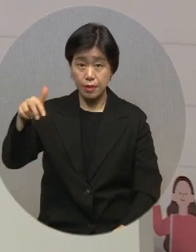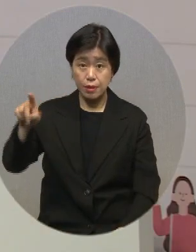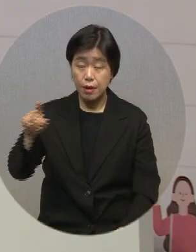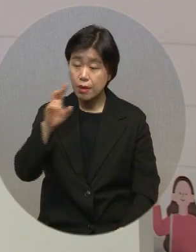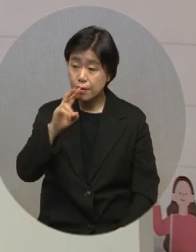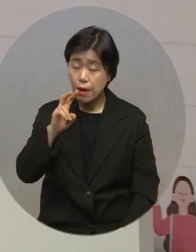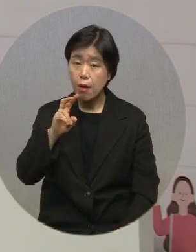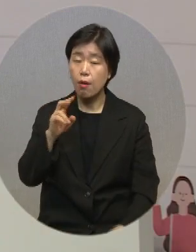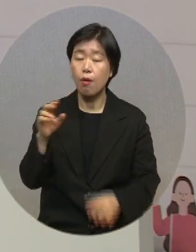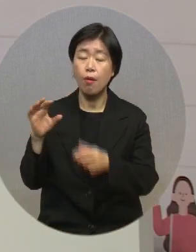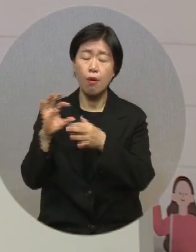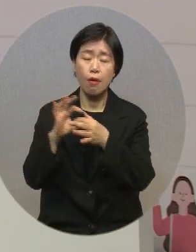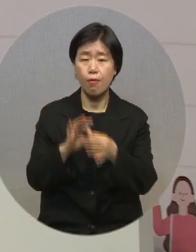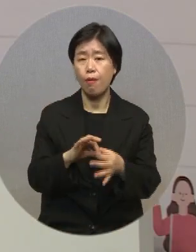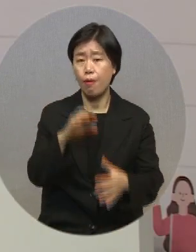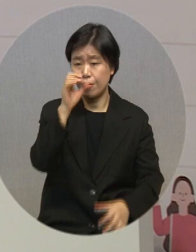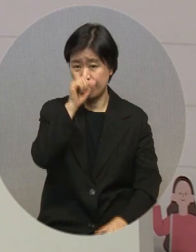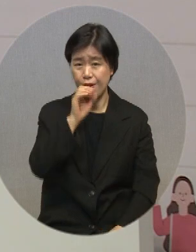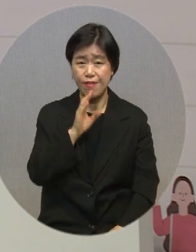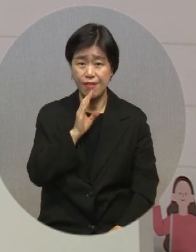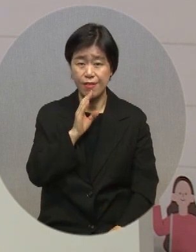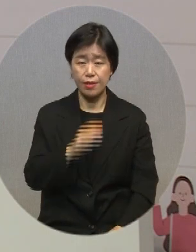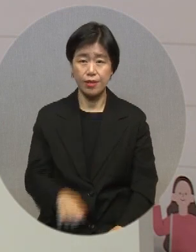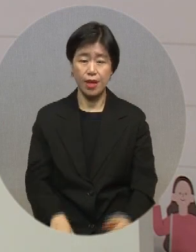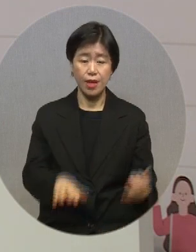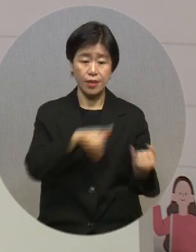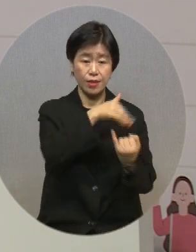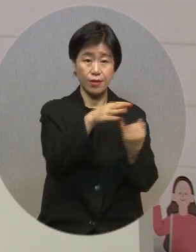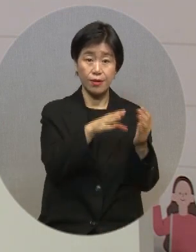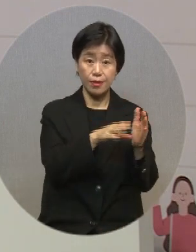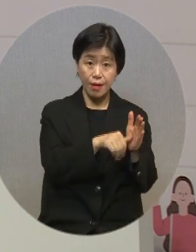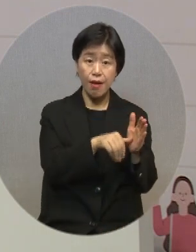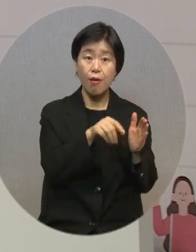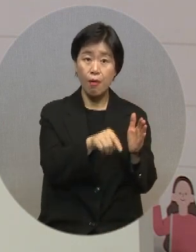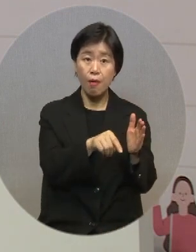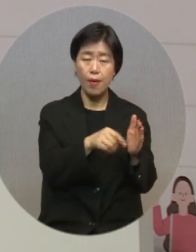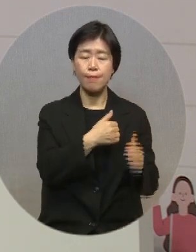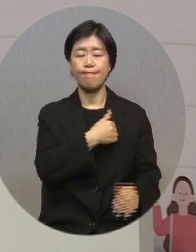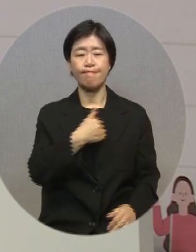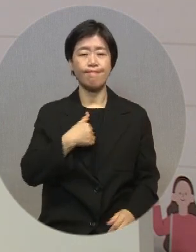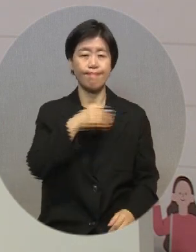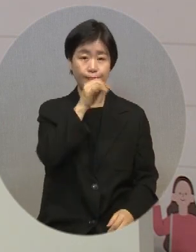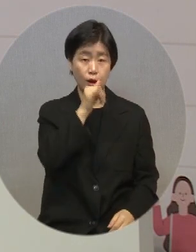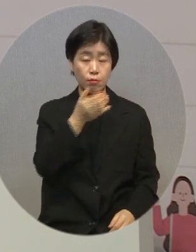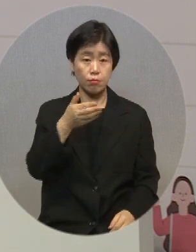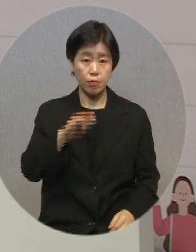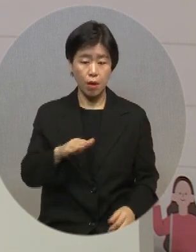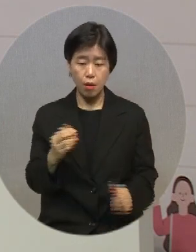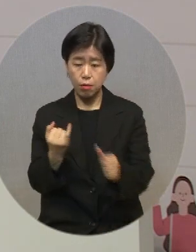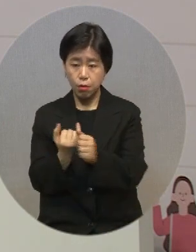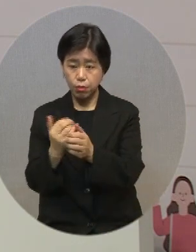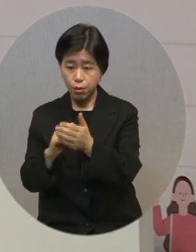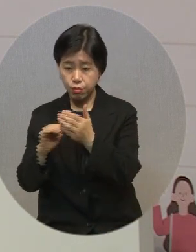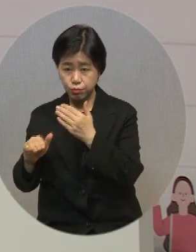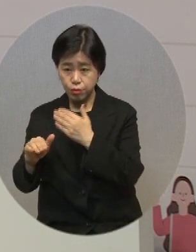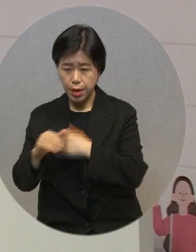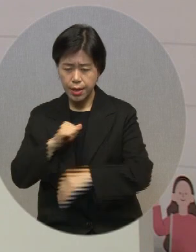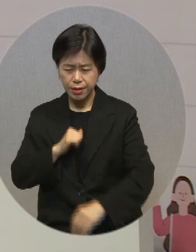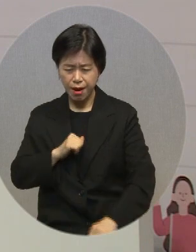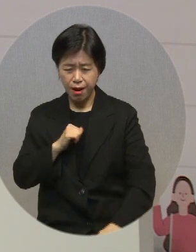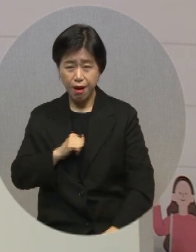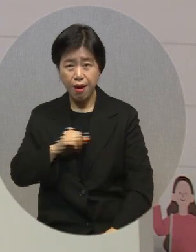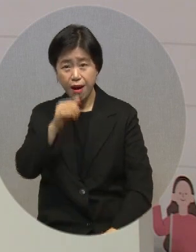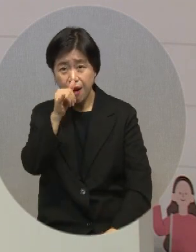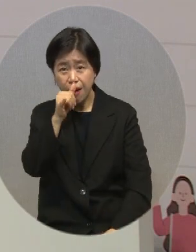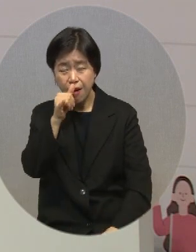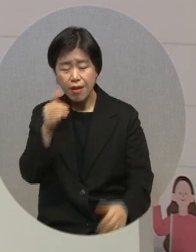많이 좋아하셔. 누구나 처녀 때는 당당한데 어머니가 되시면 이 노래를 좋아하는 거 보면 우리나라 여성들은 많이 참고 네. 남자들을